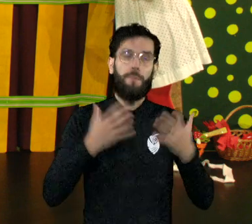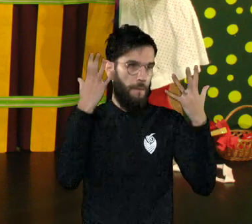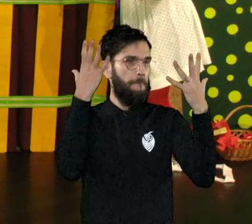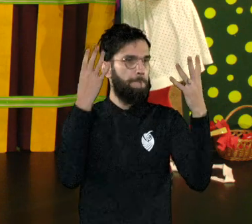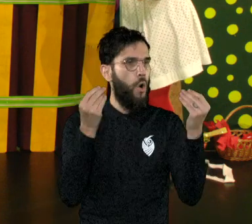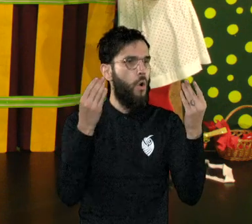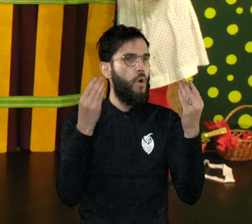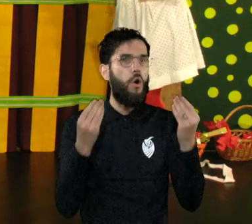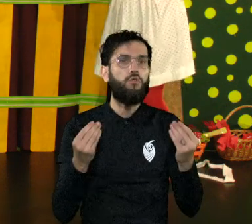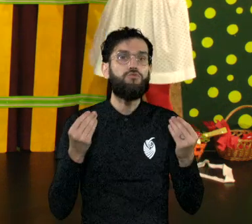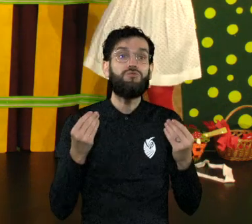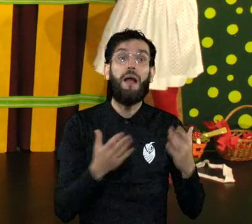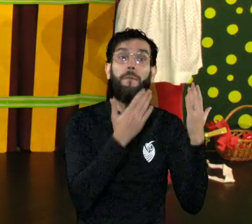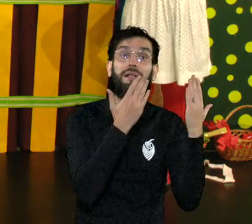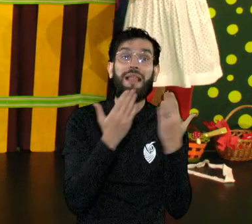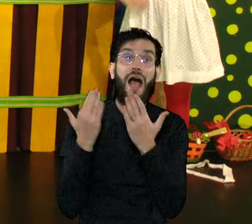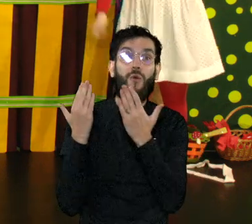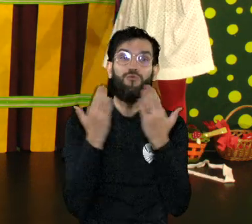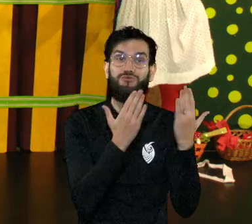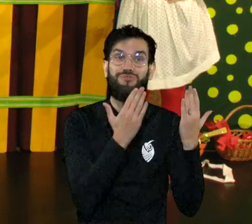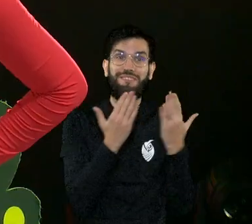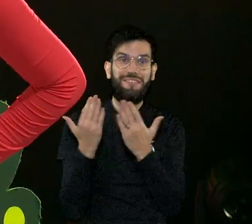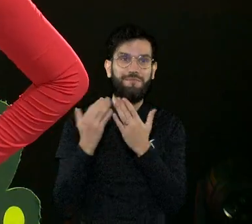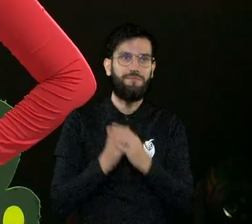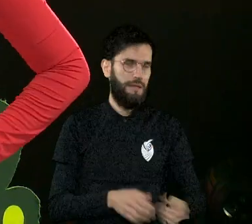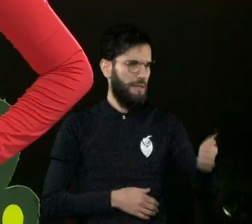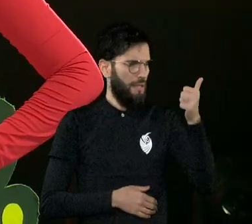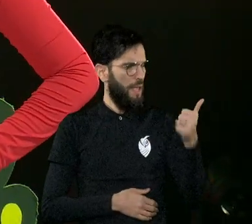počítať sa naučím.